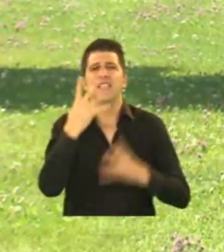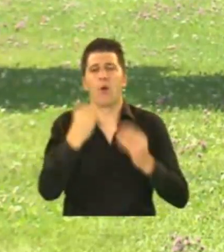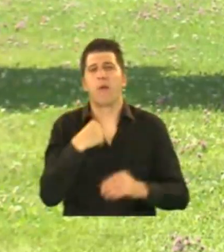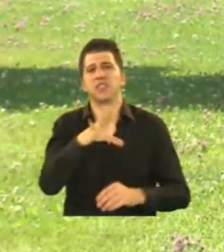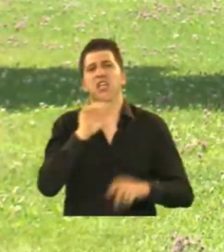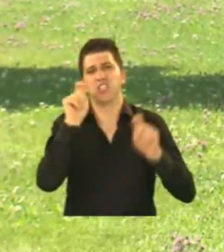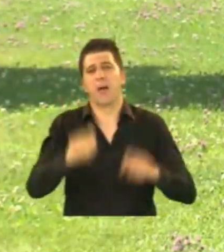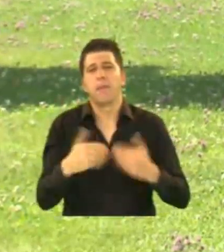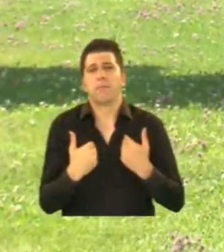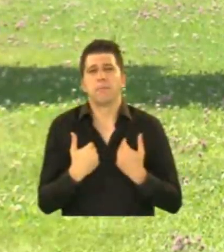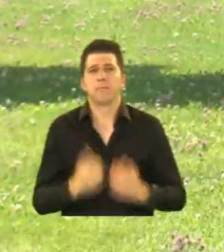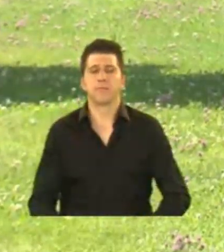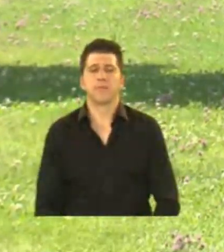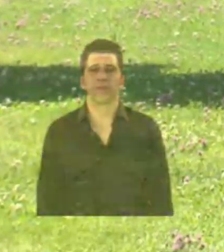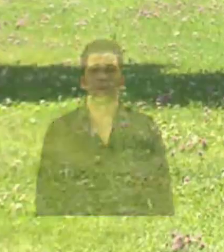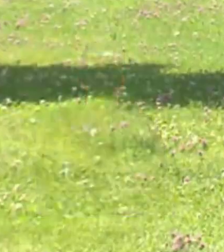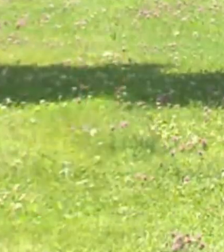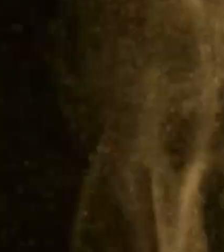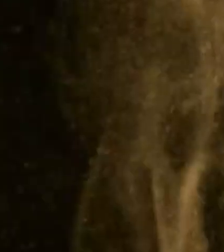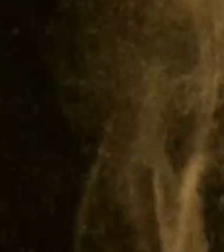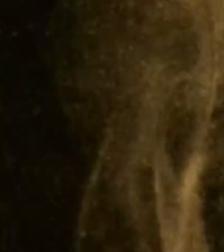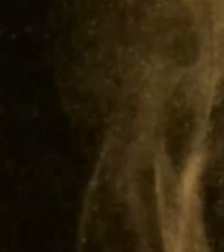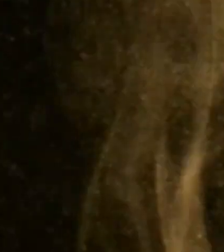duymayan ressam olmayı tercih ederdi.